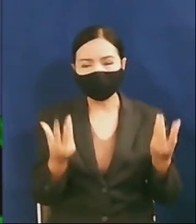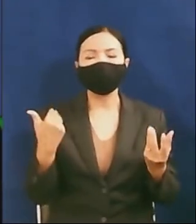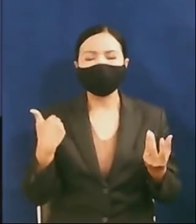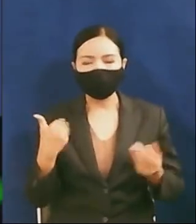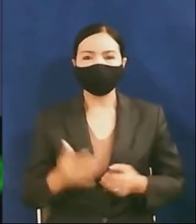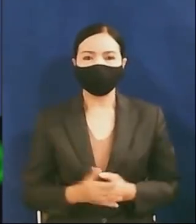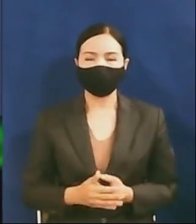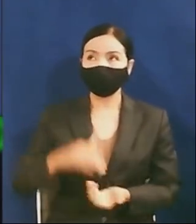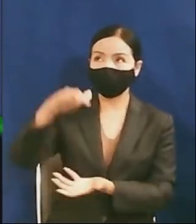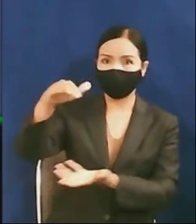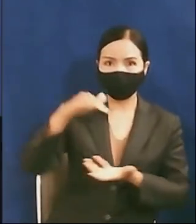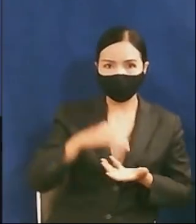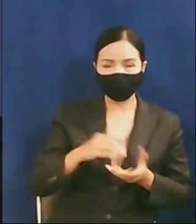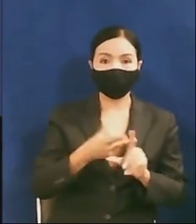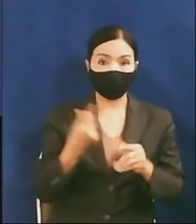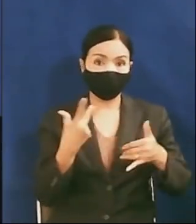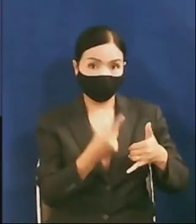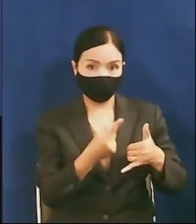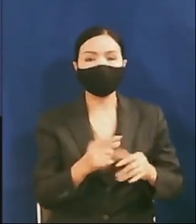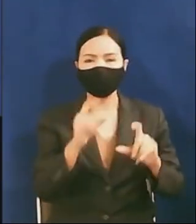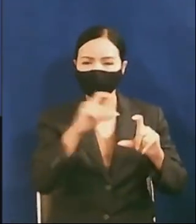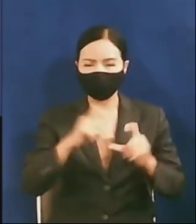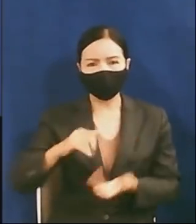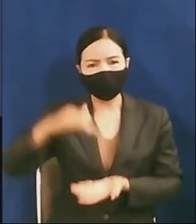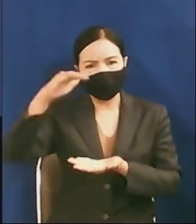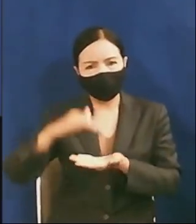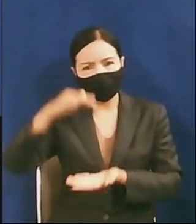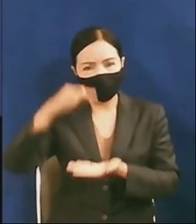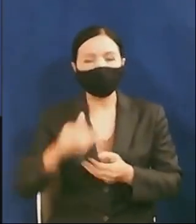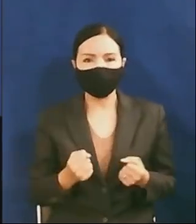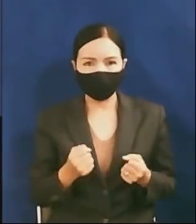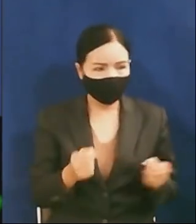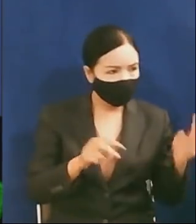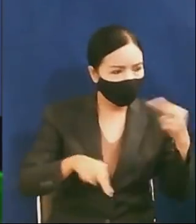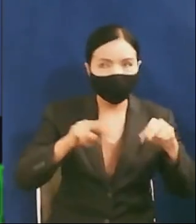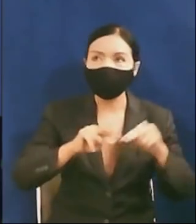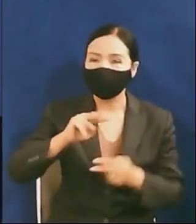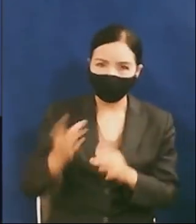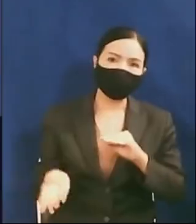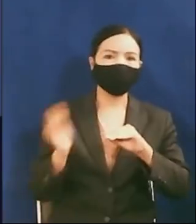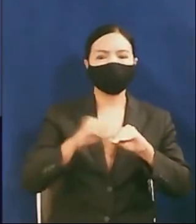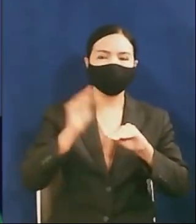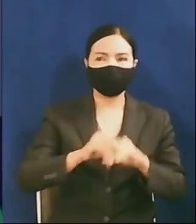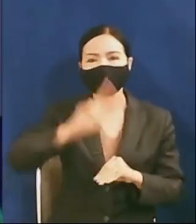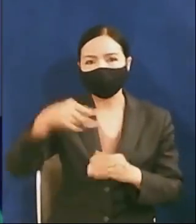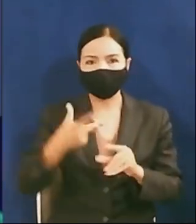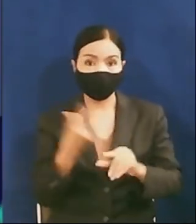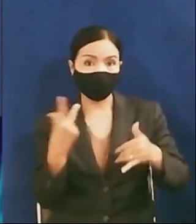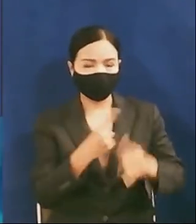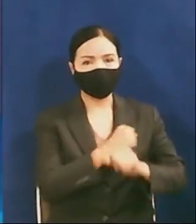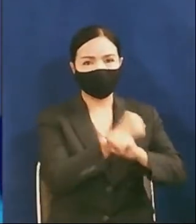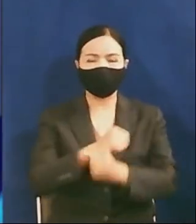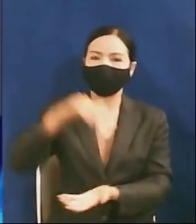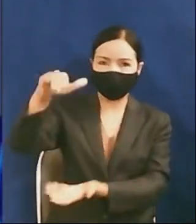ที่เราได้วัคซีนมาซึ่งก็มีความพยายามในการที่จะหาวัคซีนมาเพิ่มเติมนะครับเพื่อจะทำ